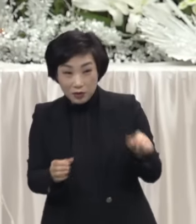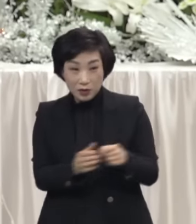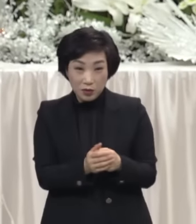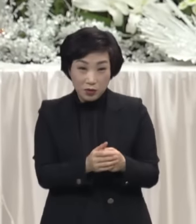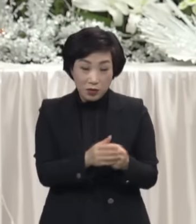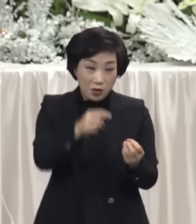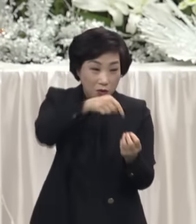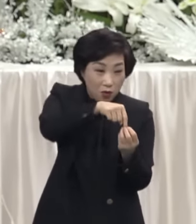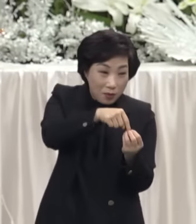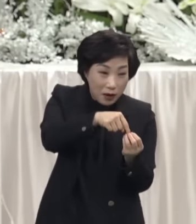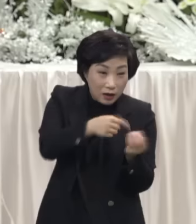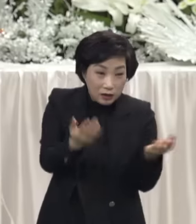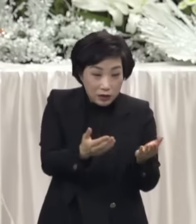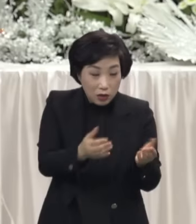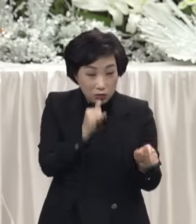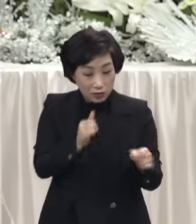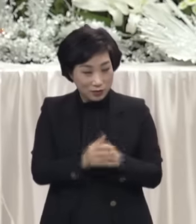형님